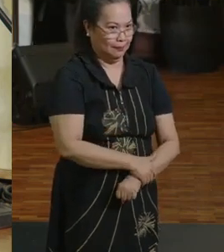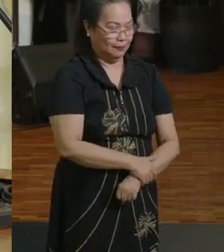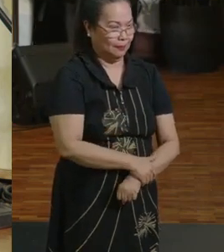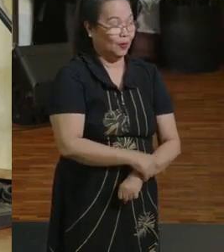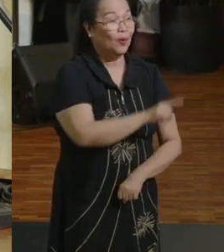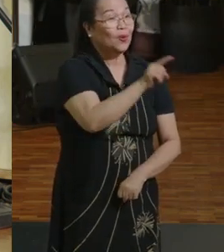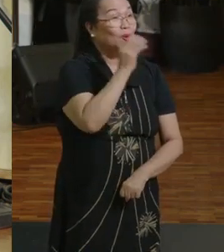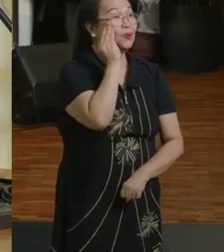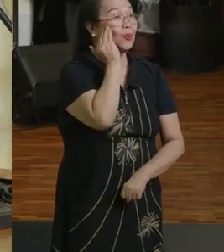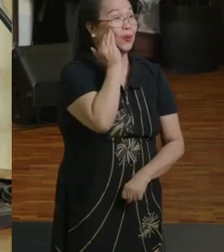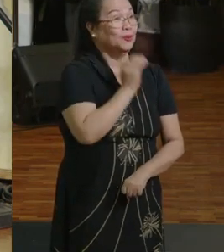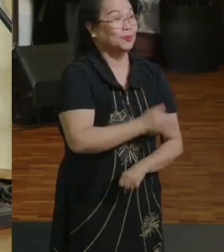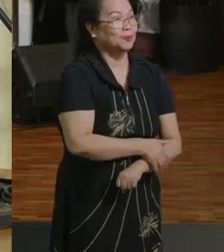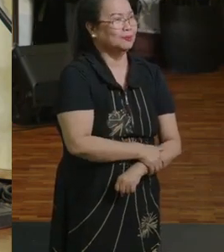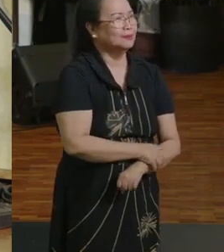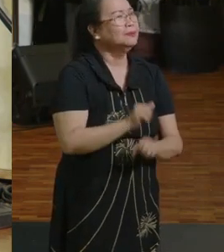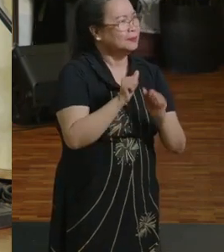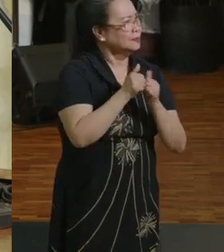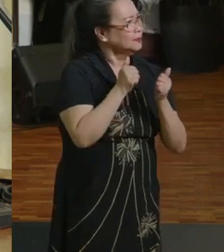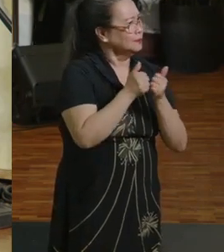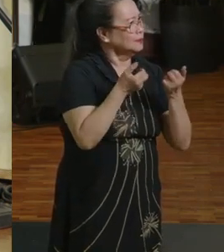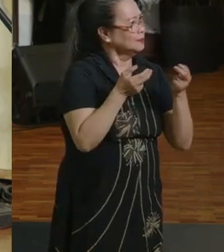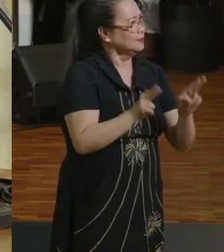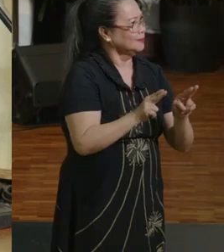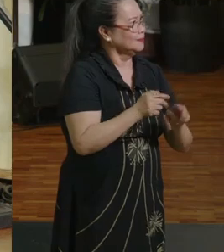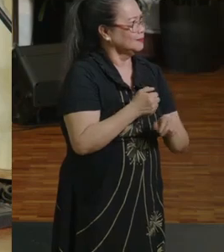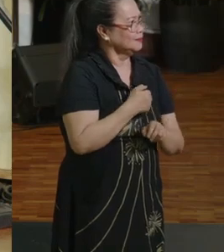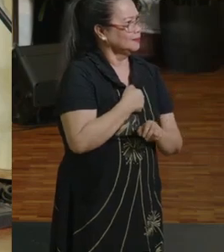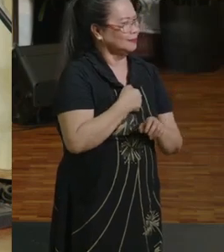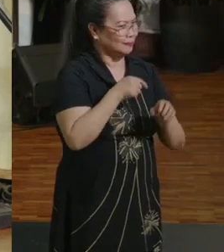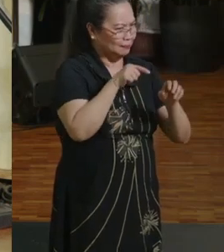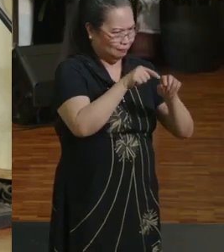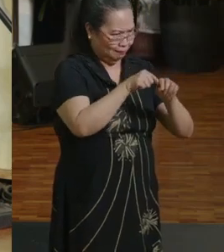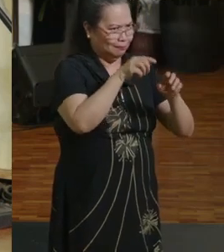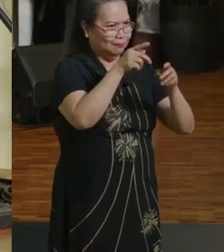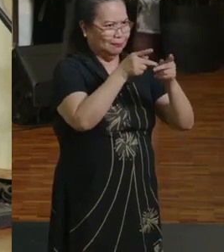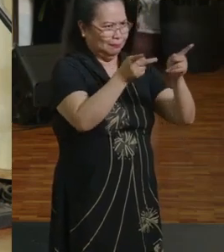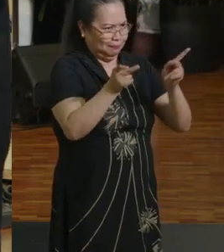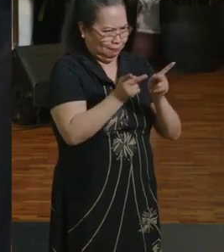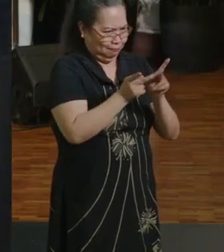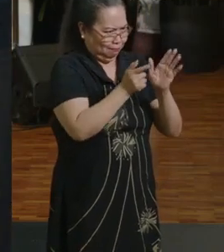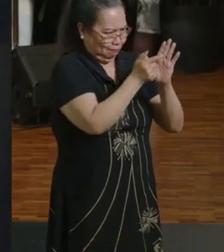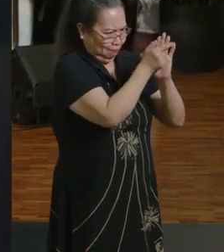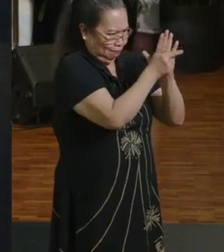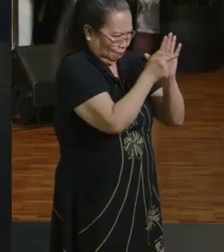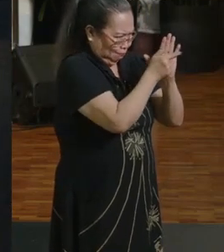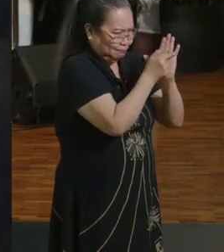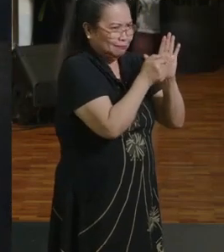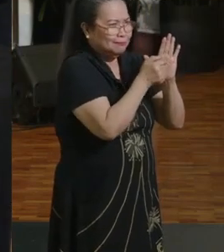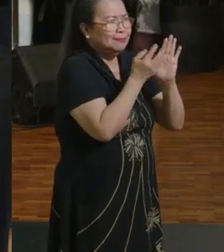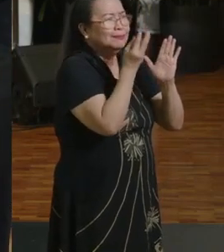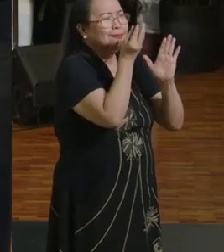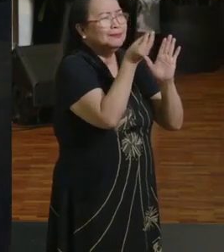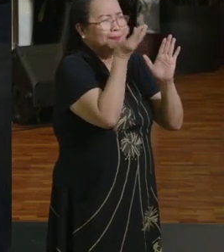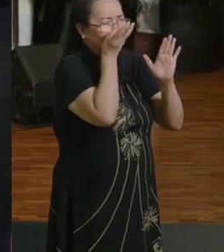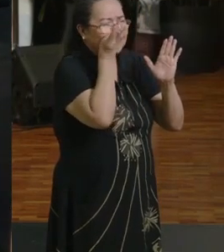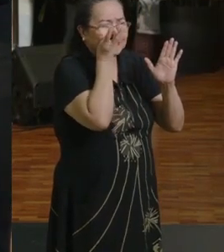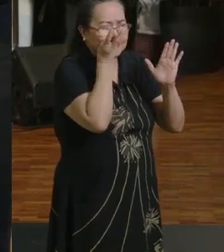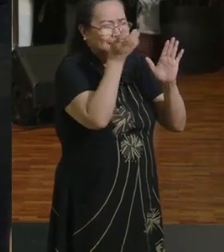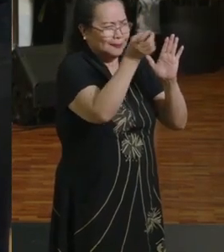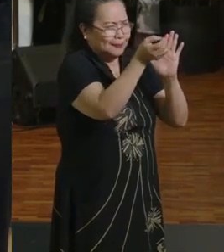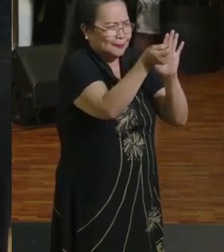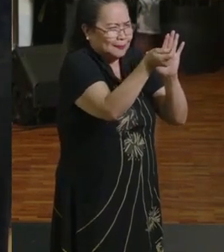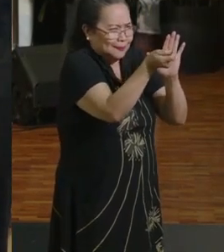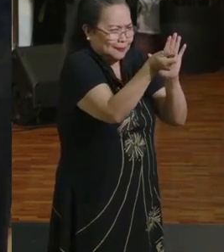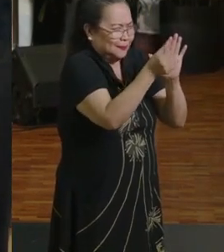Alam nyo, paano kaya nangyari yun? Nandun lang sila sa Galilee. In fact, nung siya ay